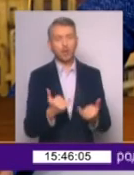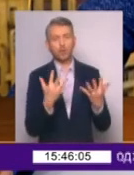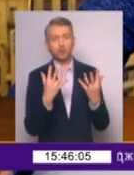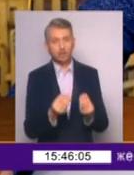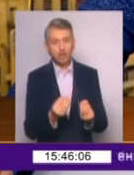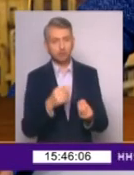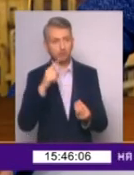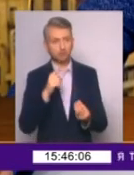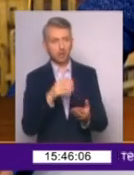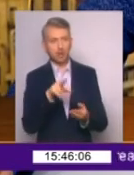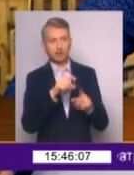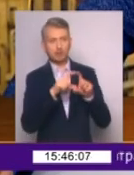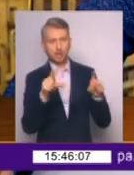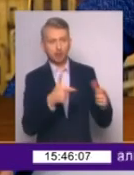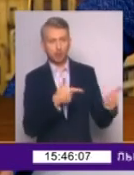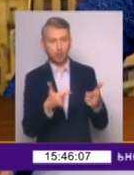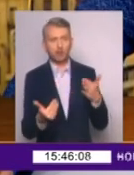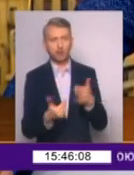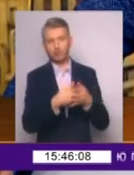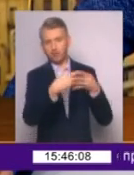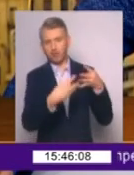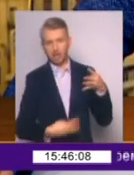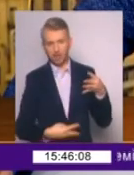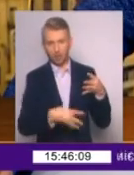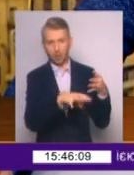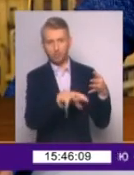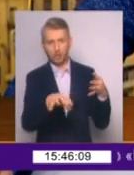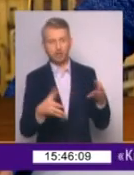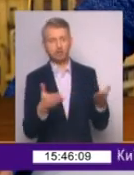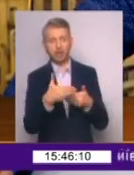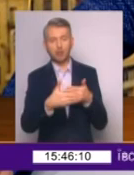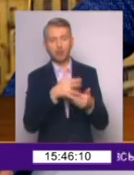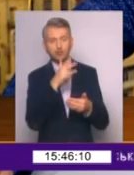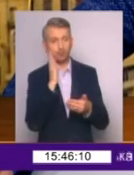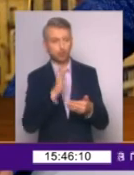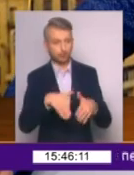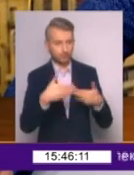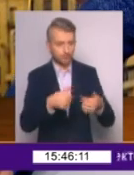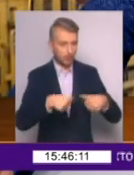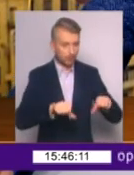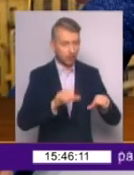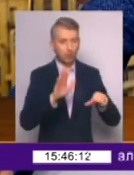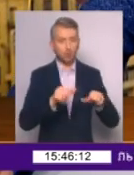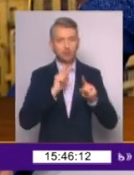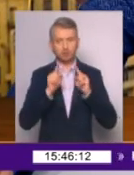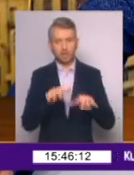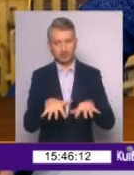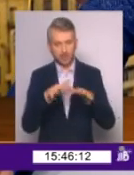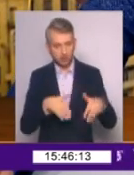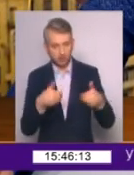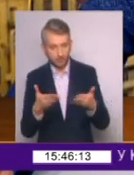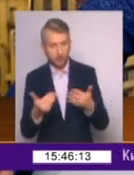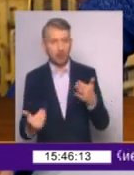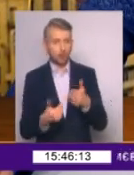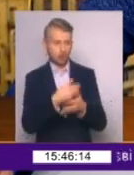знаю, департамент готує новий перелік об'єктів, який, я думаю, найближчим часом вийде на комісію, піде на сесію з новим